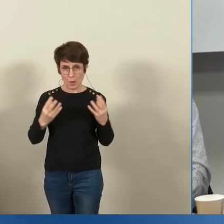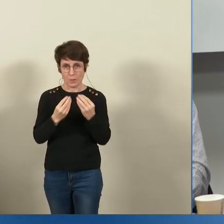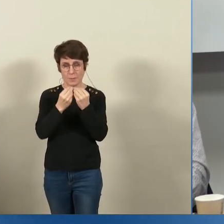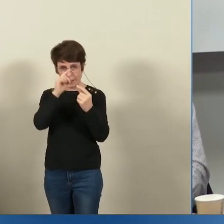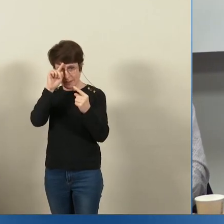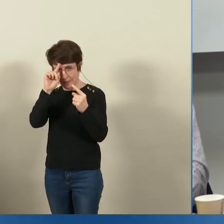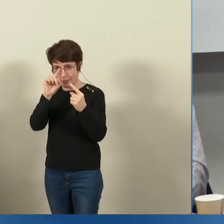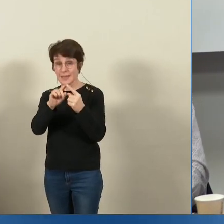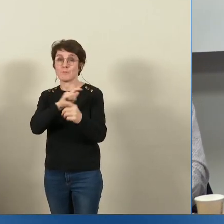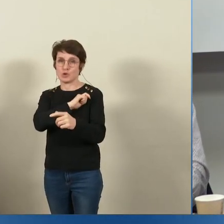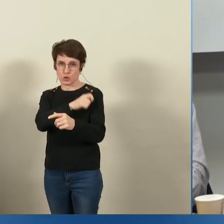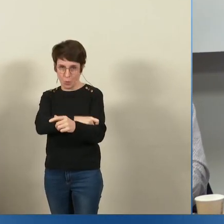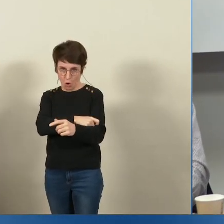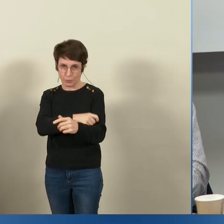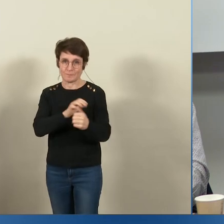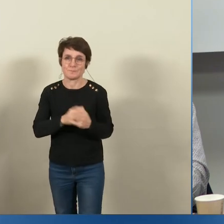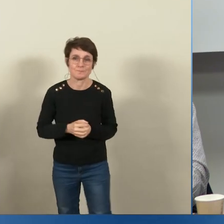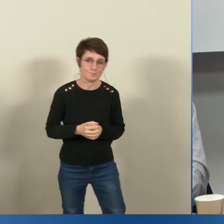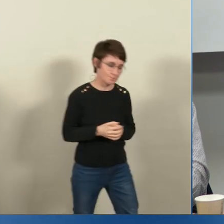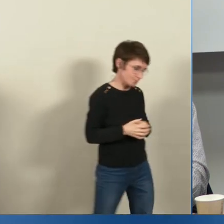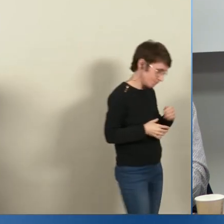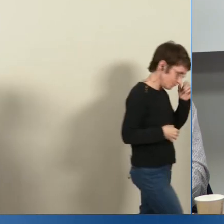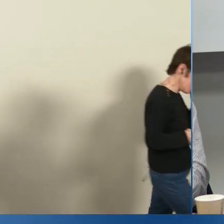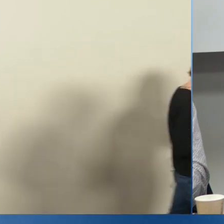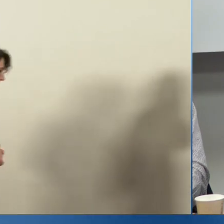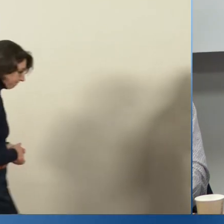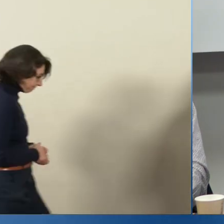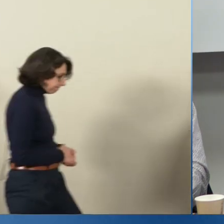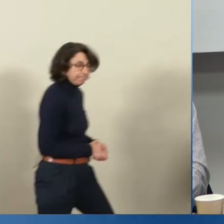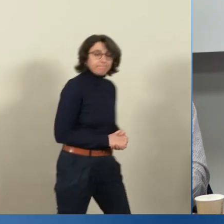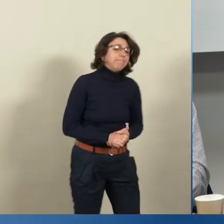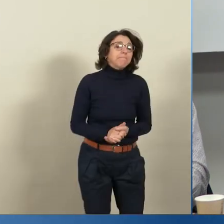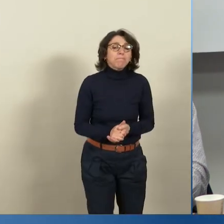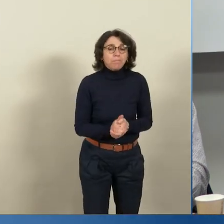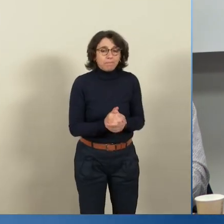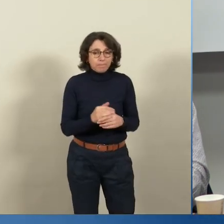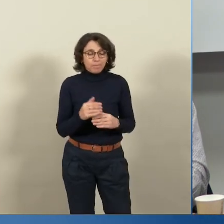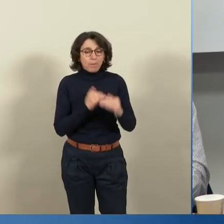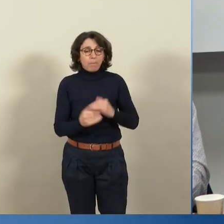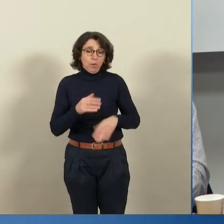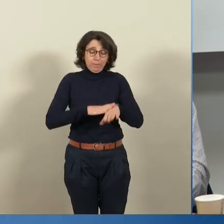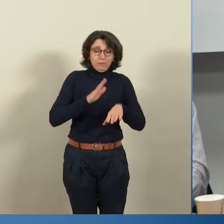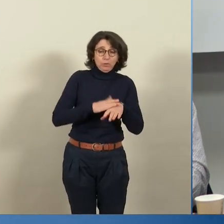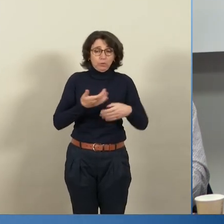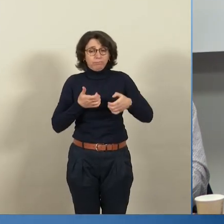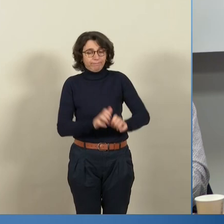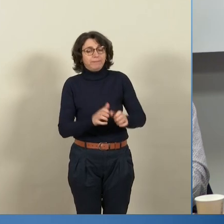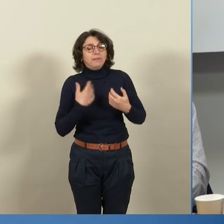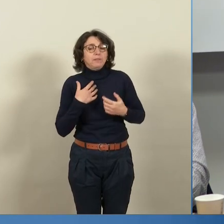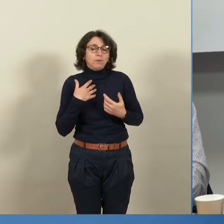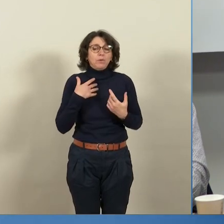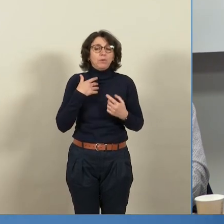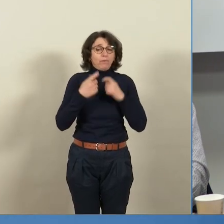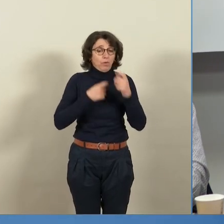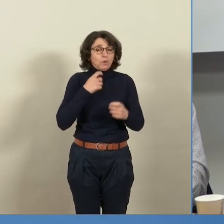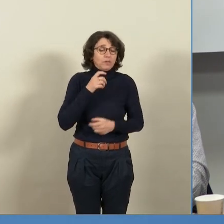portant sur le sport et le plan de prévention de sur les violences sex et sexuelles les critères de subvention